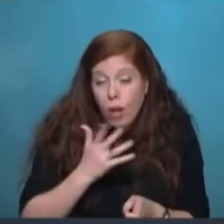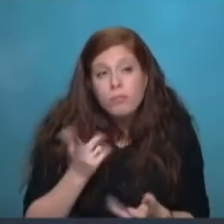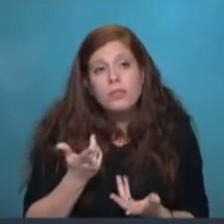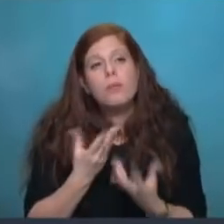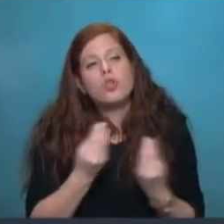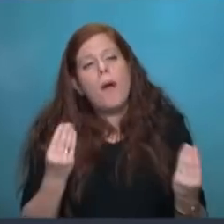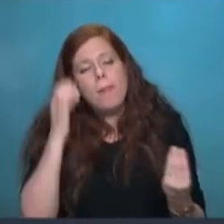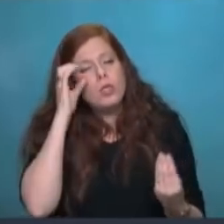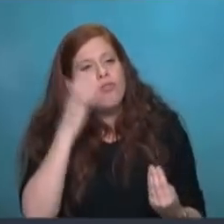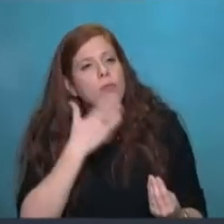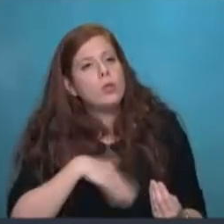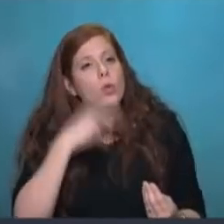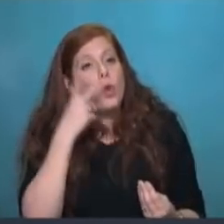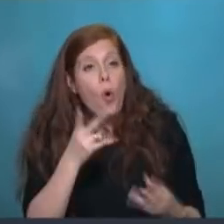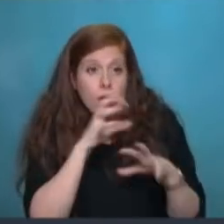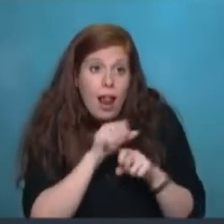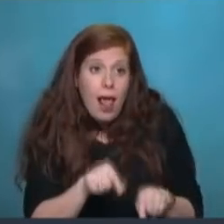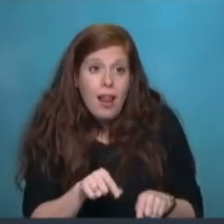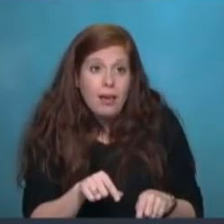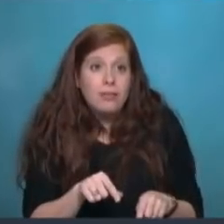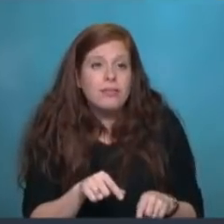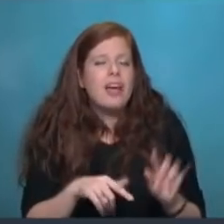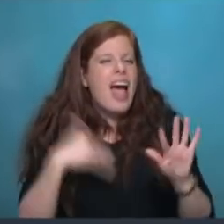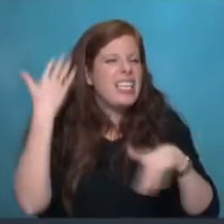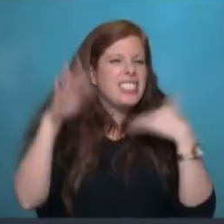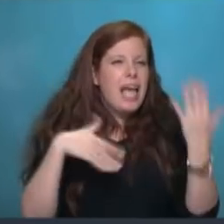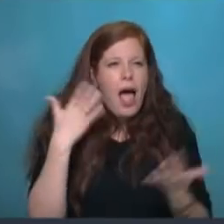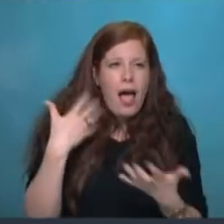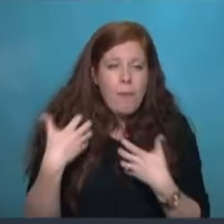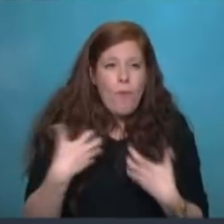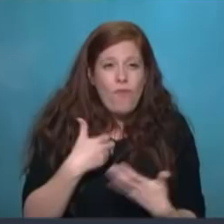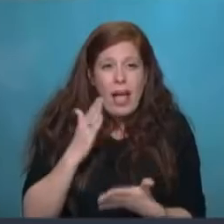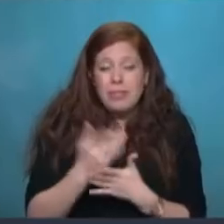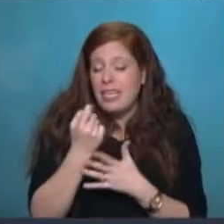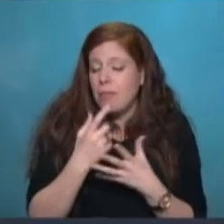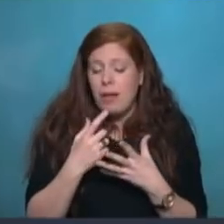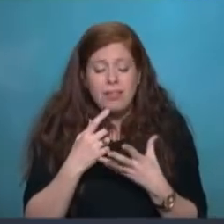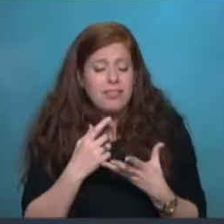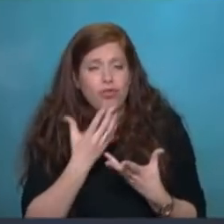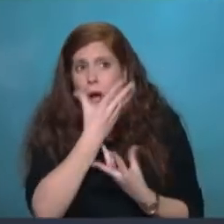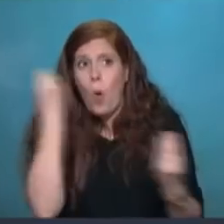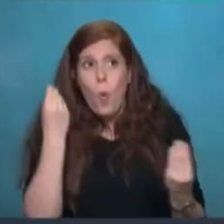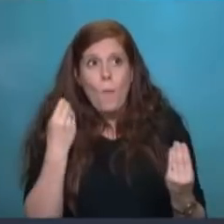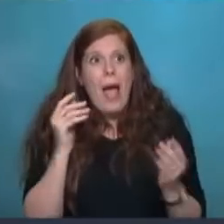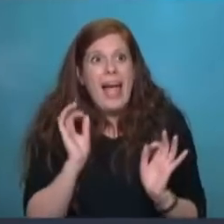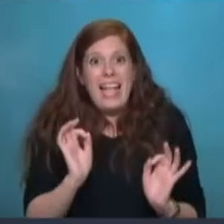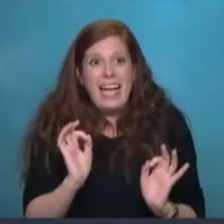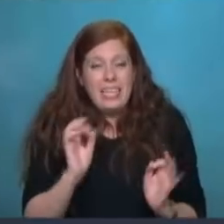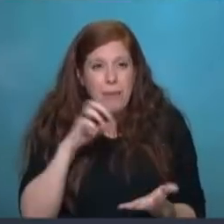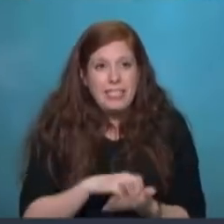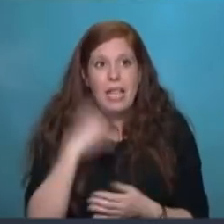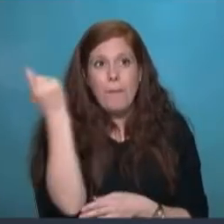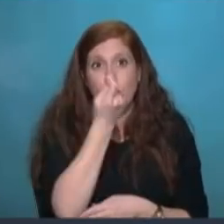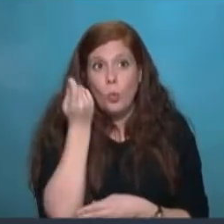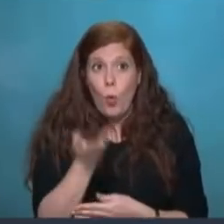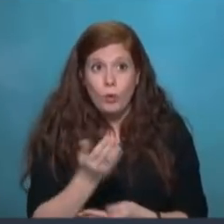הלילה. הסערה סביב מופע האמצע כמעט השכיחה את האטרקציה המרכזית של המשחק, פרסומות הטלוויזיה.